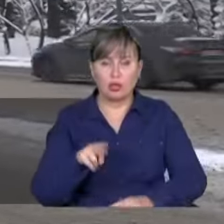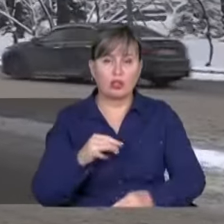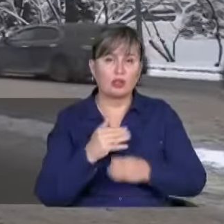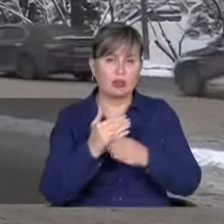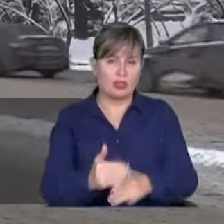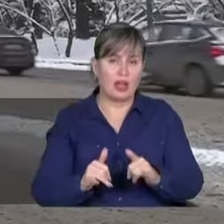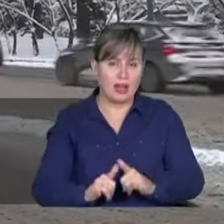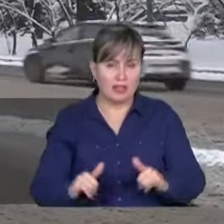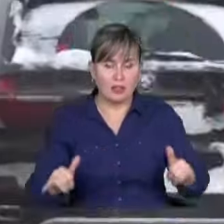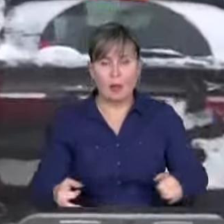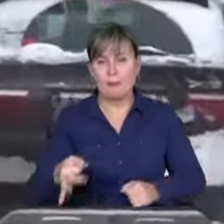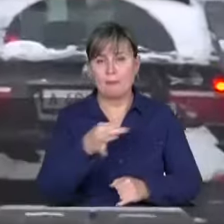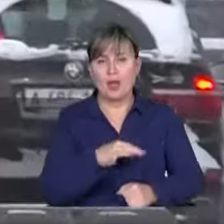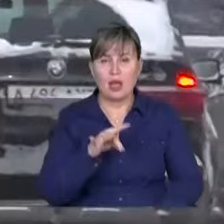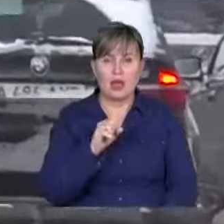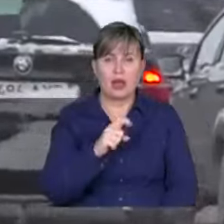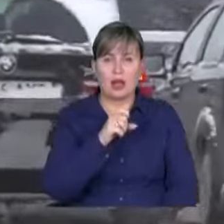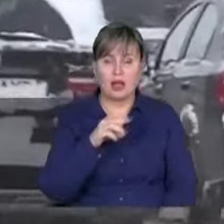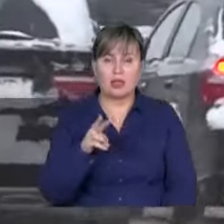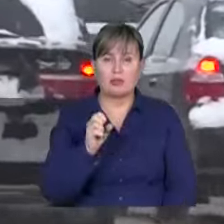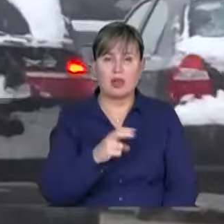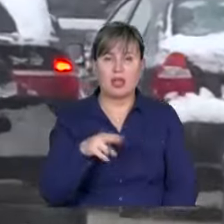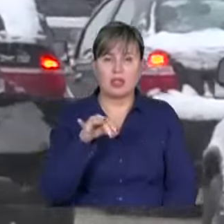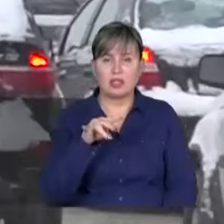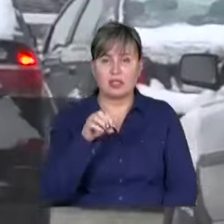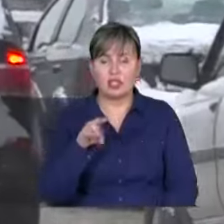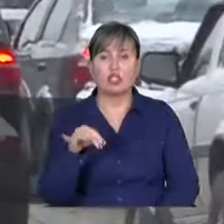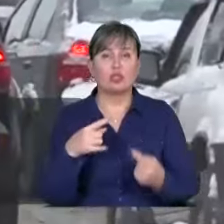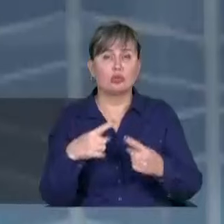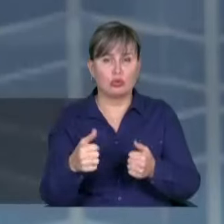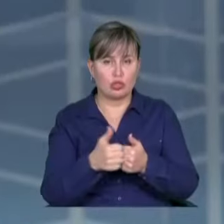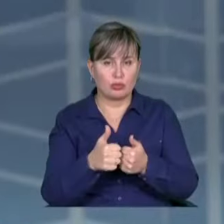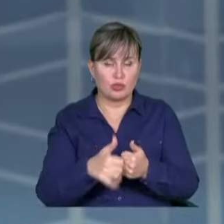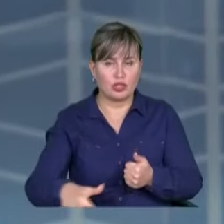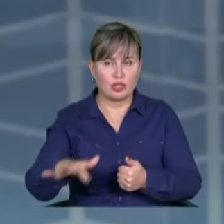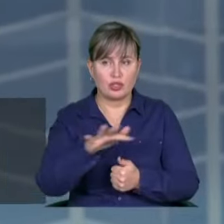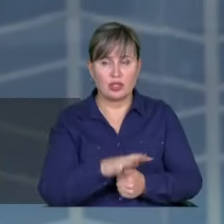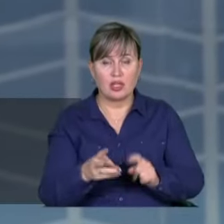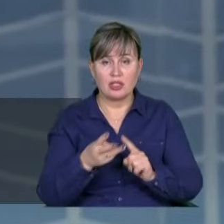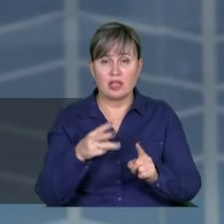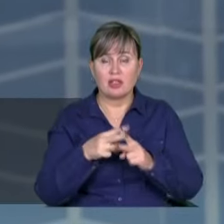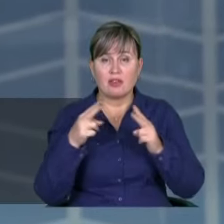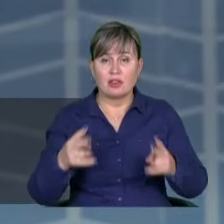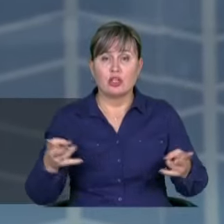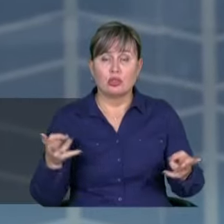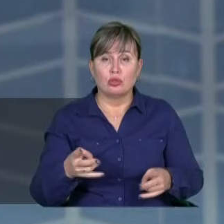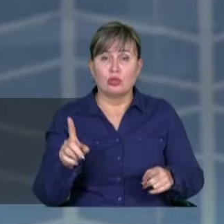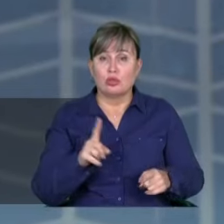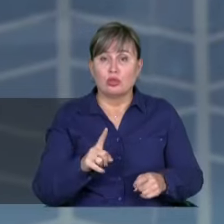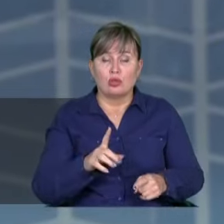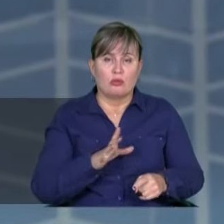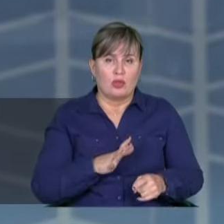поспособствует развитию микрорайонов Рахат, Мадиниет и других ближайших жилмассивов. Третий вокзал нужен для того, чтобы разгрузить